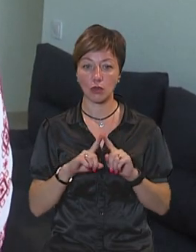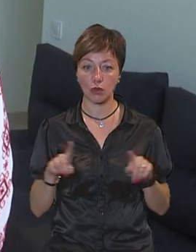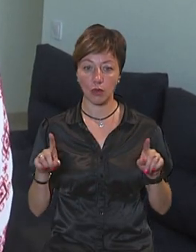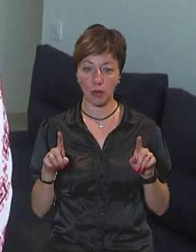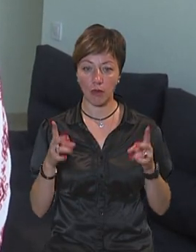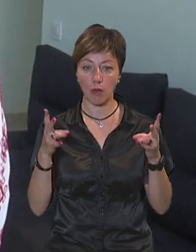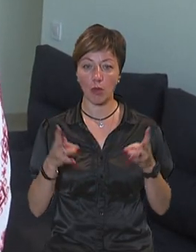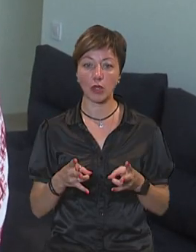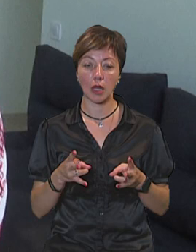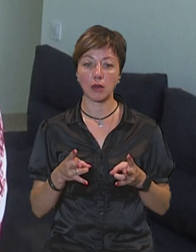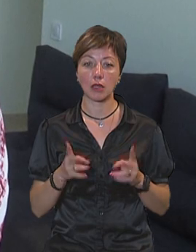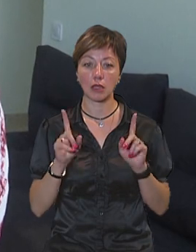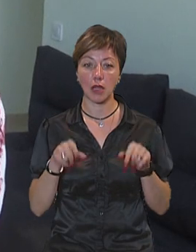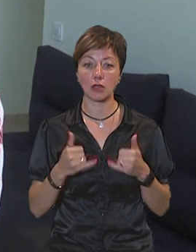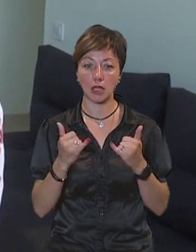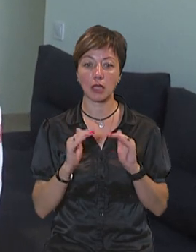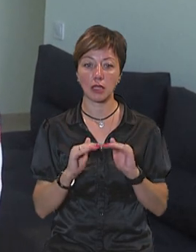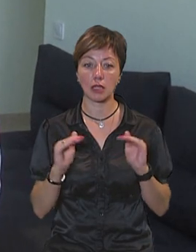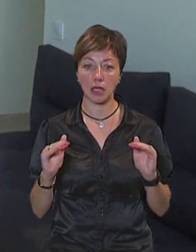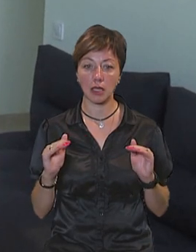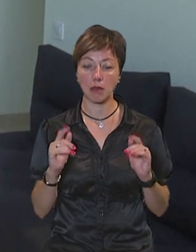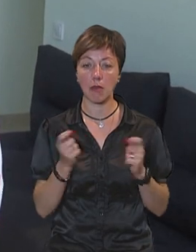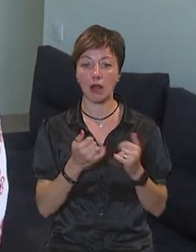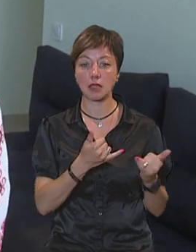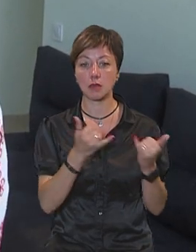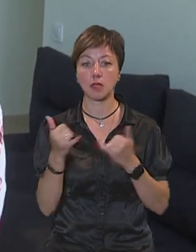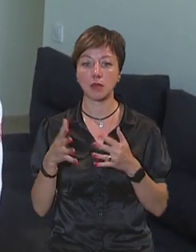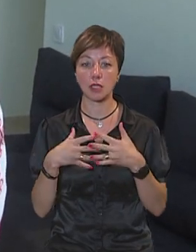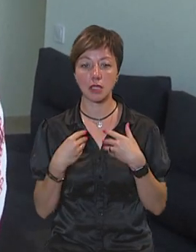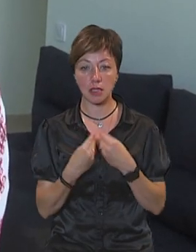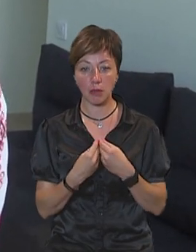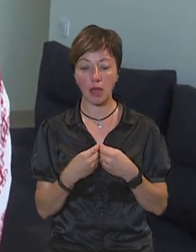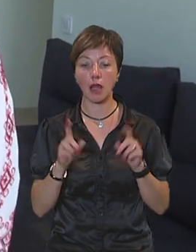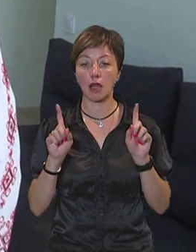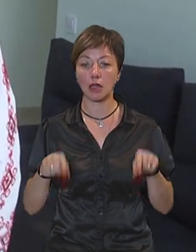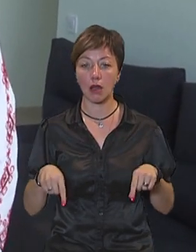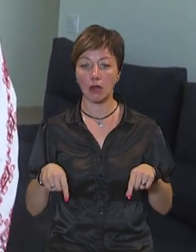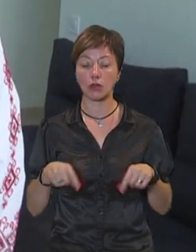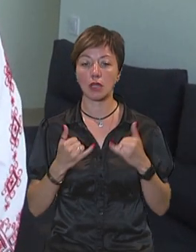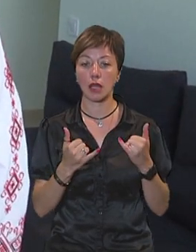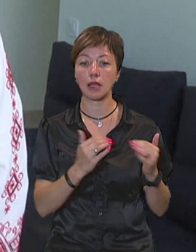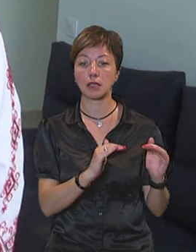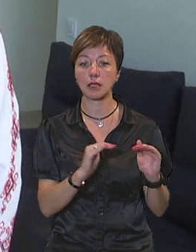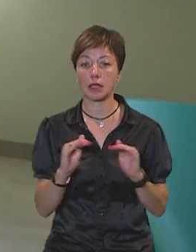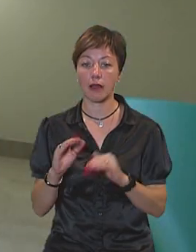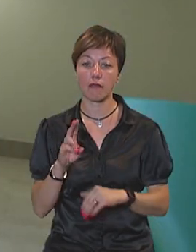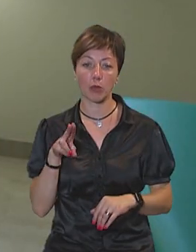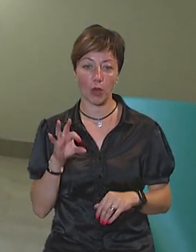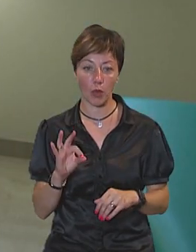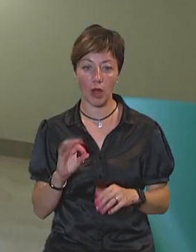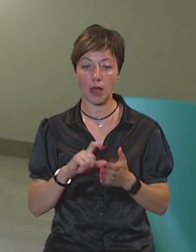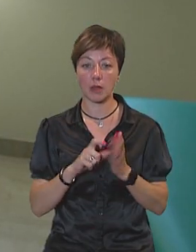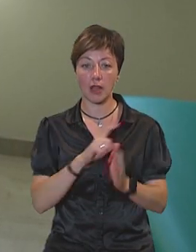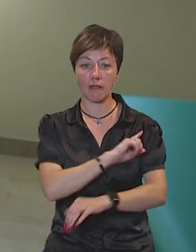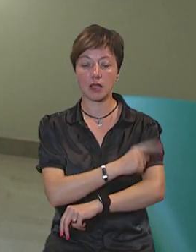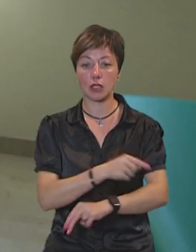особливими потребами, також для дітей з малозабезпечених сімей, а також для дітей ВПО. Кімната